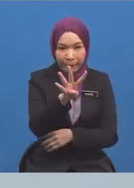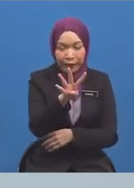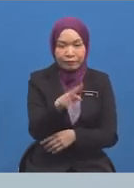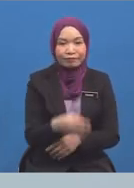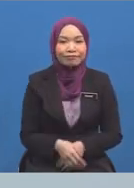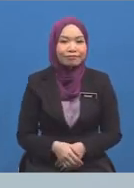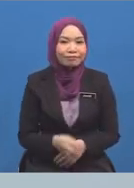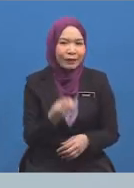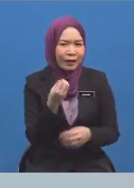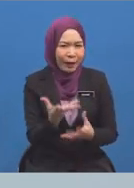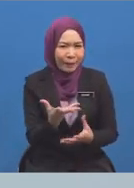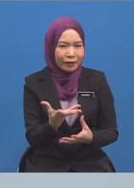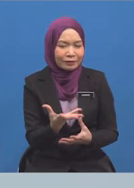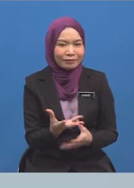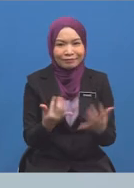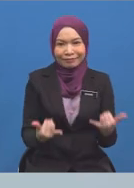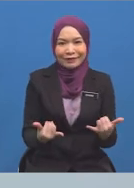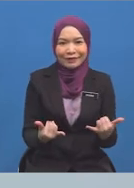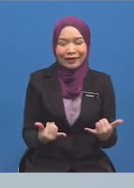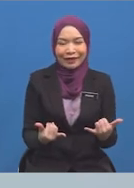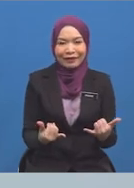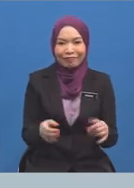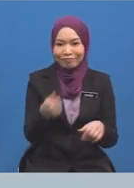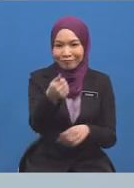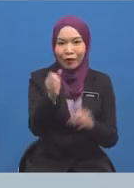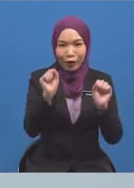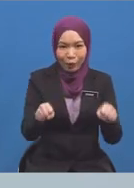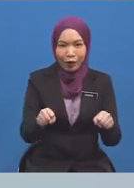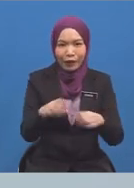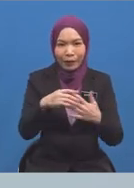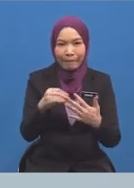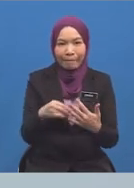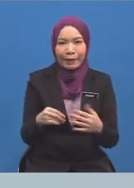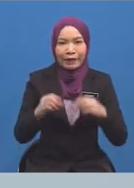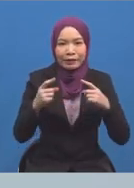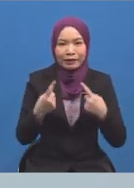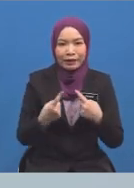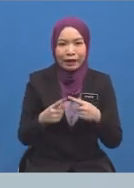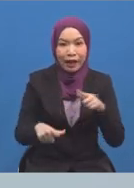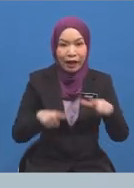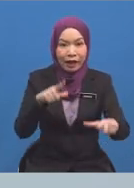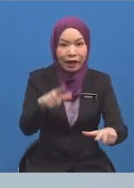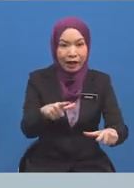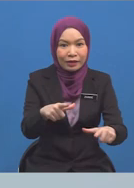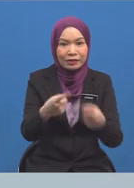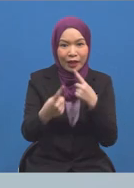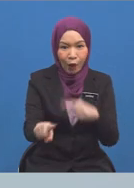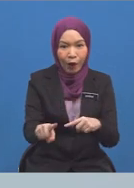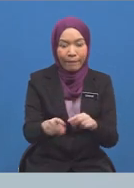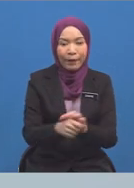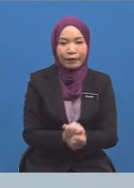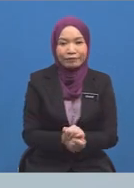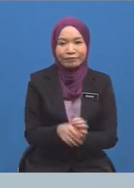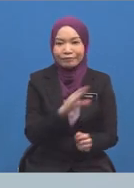bolehlah memilih langkah penyelesaian yang kamu hendak buat cewek gua akan berikan sedikit masa